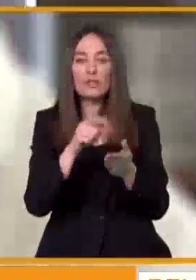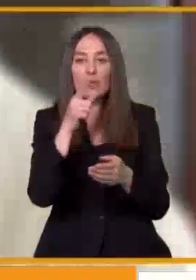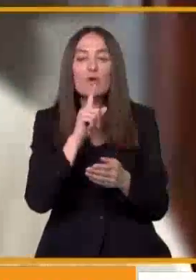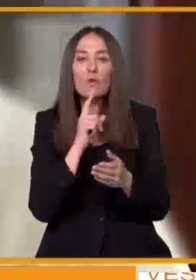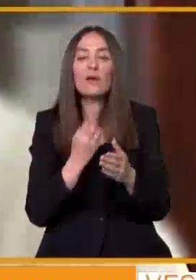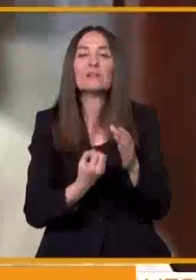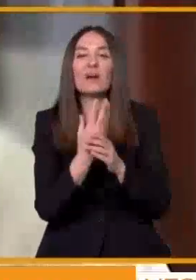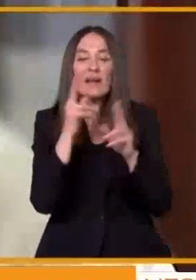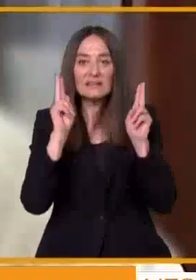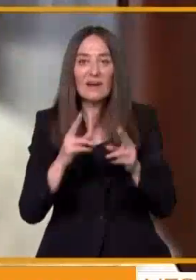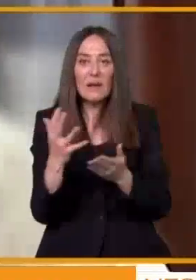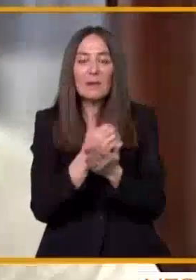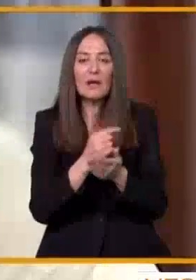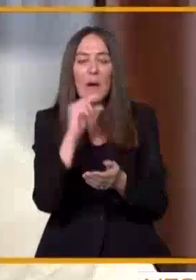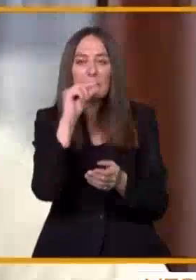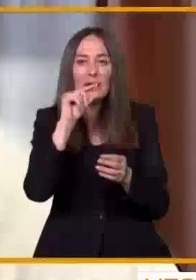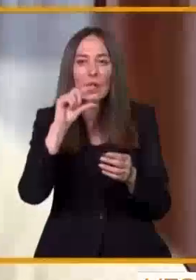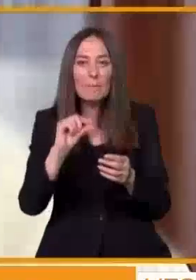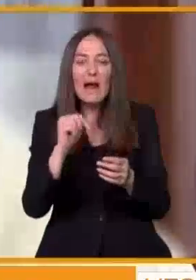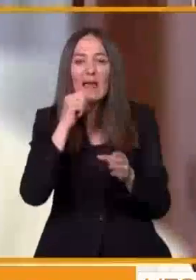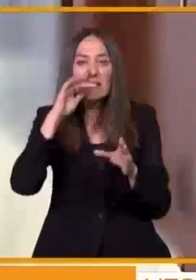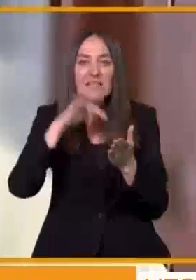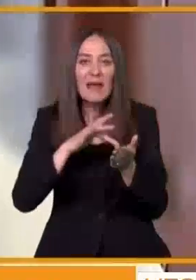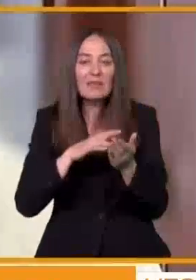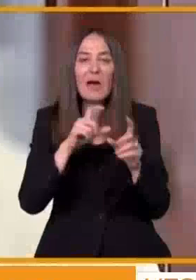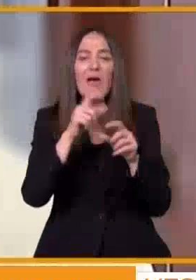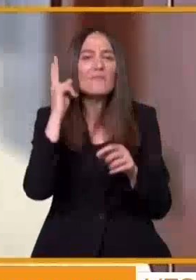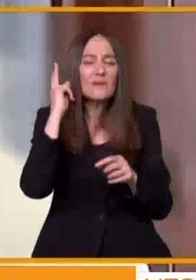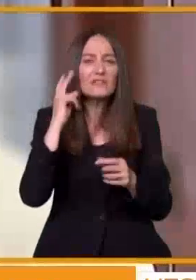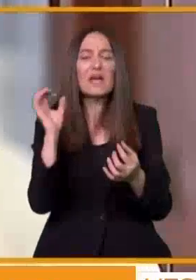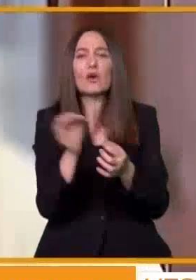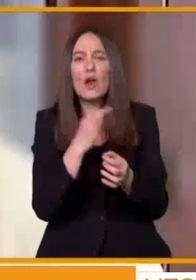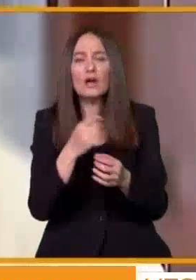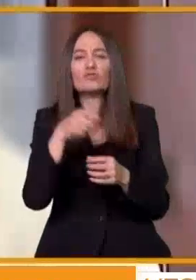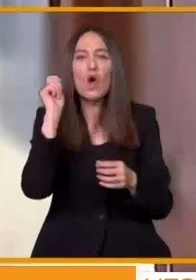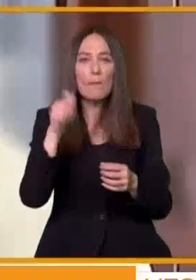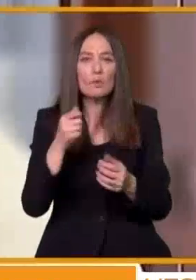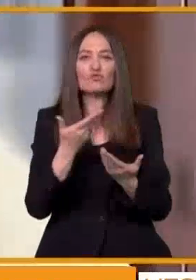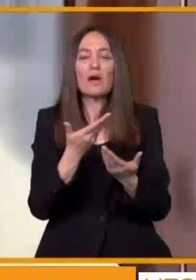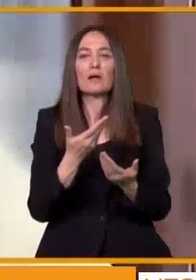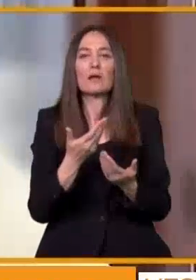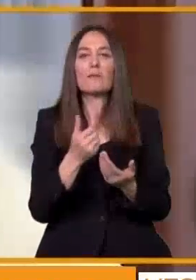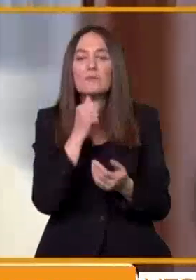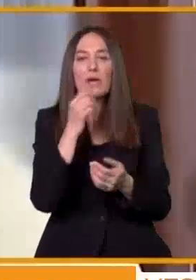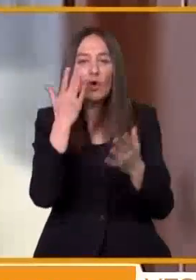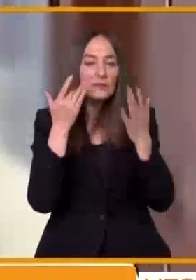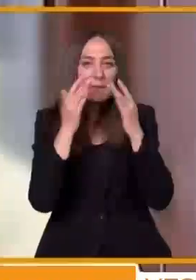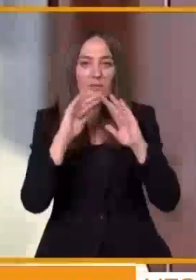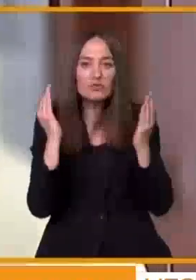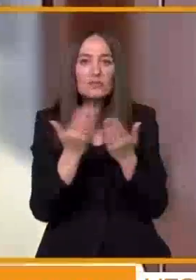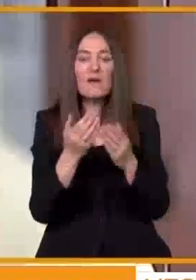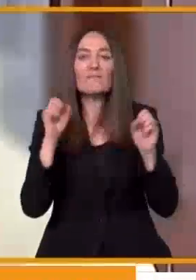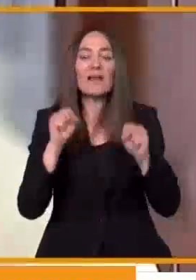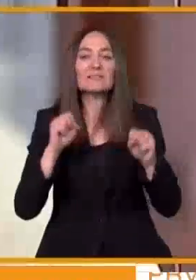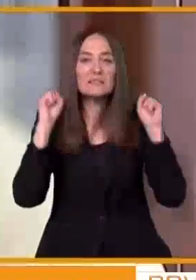ostvaruju stvarni prihod, mikro, mala i srednja preduzeća, tu su i frizeri, i krojači, i obućari, i kozmetički saloni, i